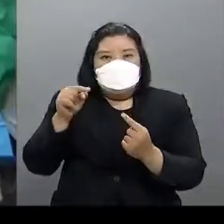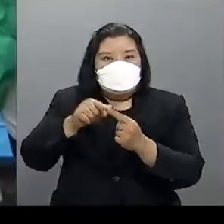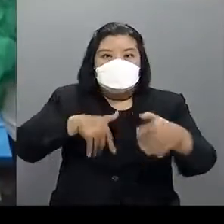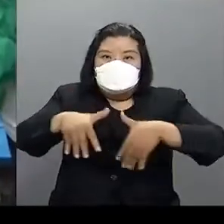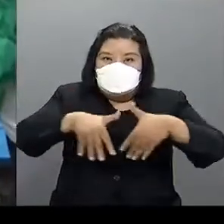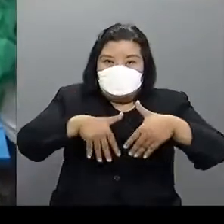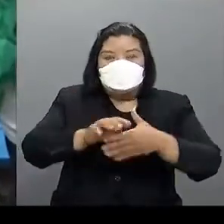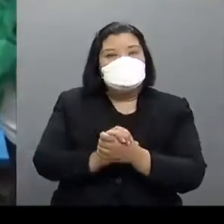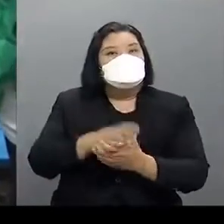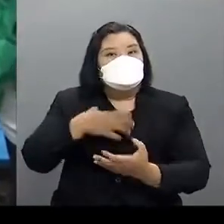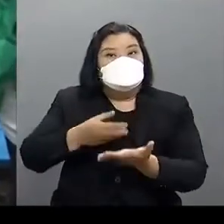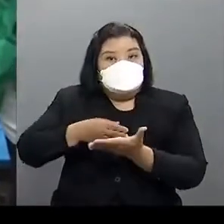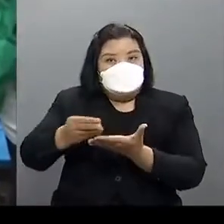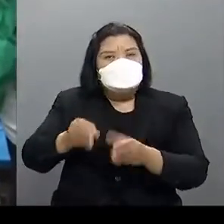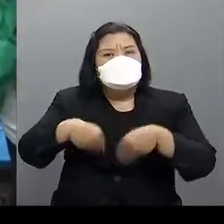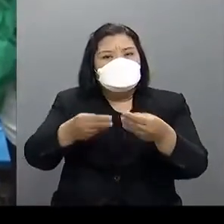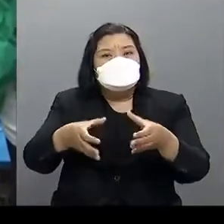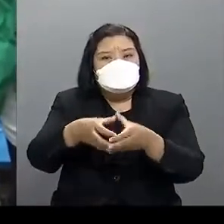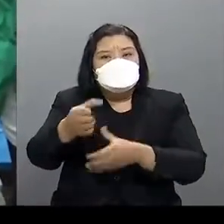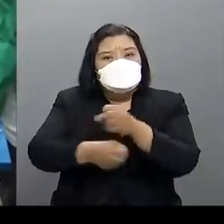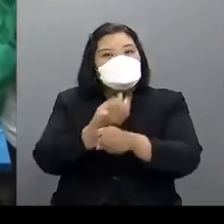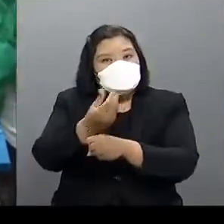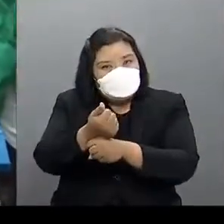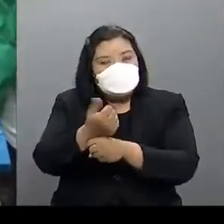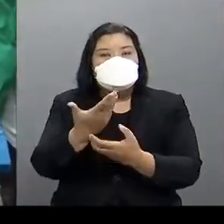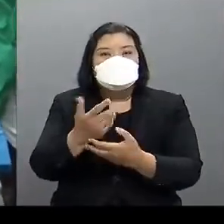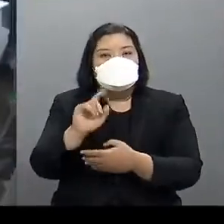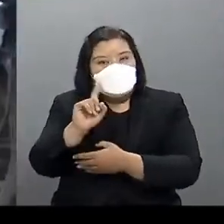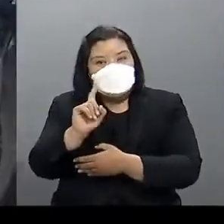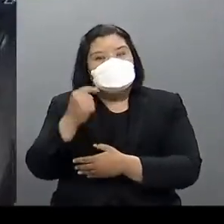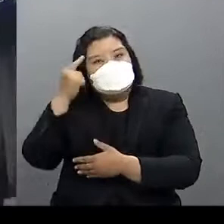ไปยังกลุ่มไหนรวมไปถึงระเบียบกฎหมายรองรับครับ